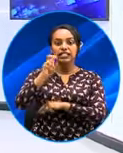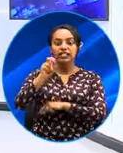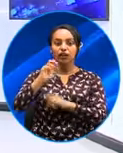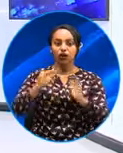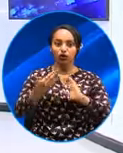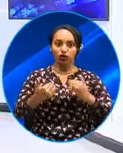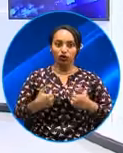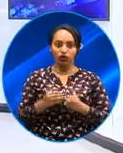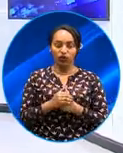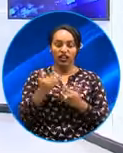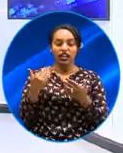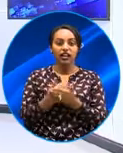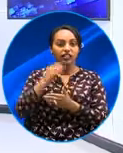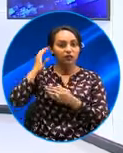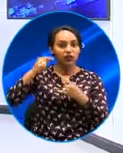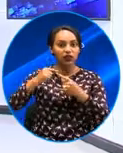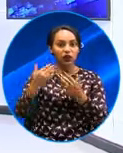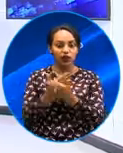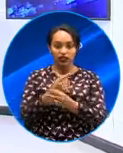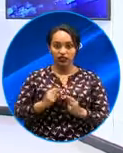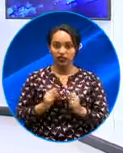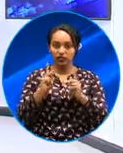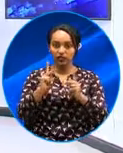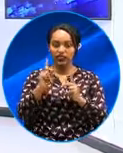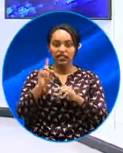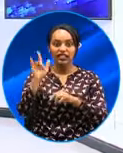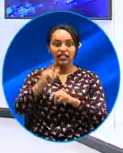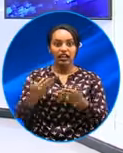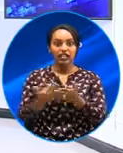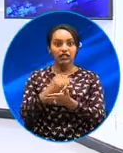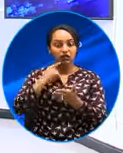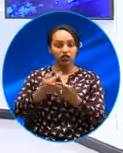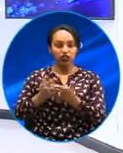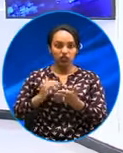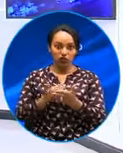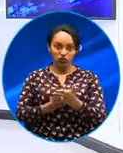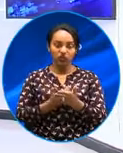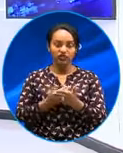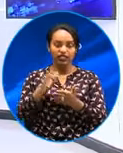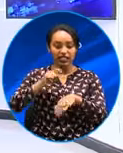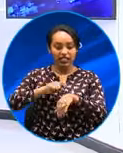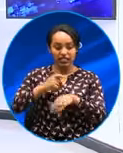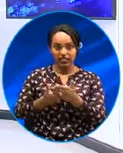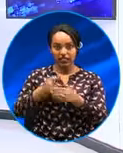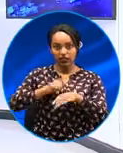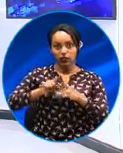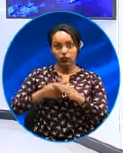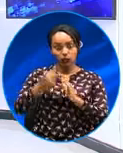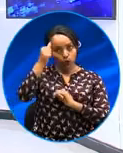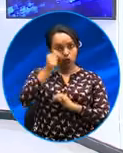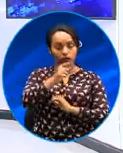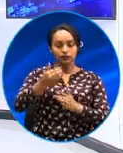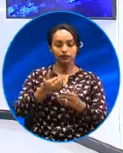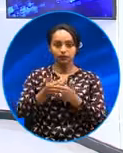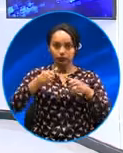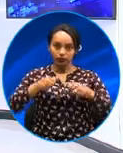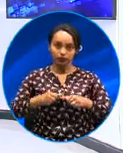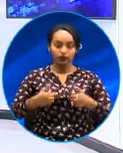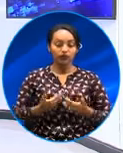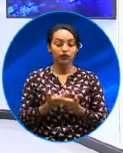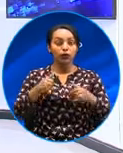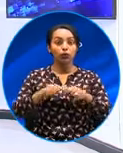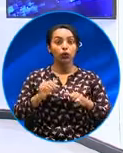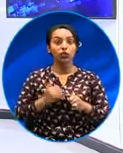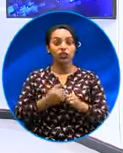ሰዓት ከ30 ሆኗል። ከአዲስ ሚዲያ ኔትወርክ አዲስ ቴሌቪዥን የዜና አዲስ መረጃችን ከዚህ ሰዓት ጀምሮ ወደ እናንተ መድረሱን ቆይቷል።